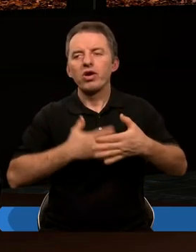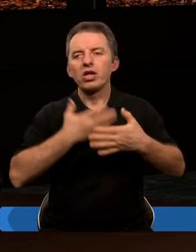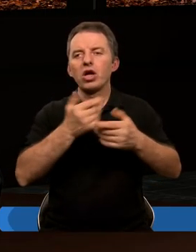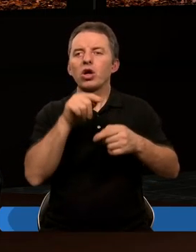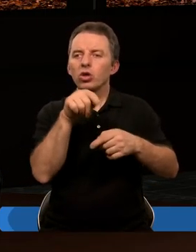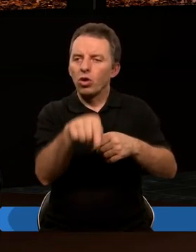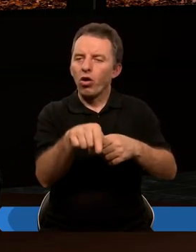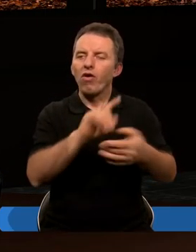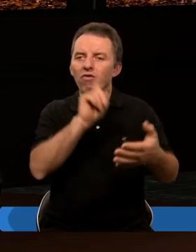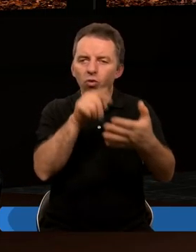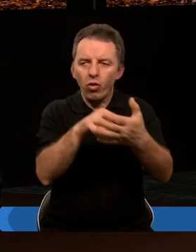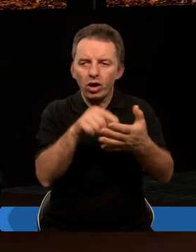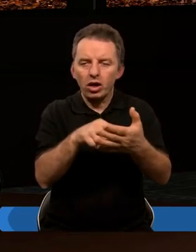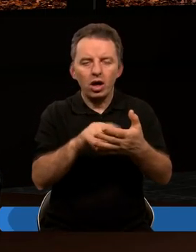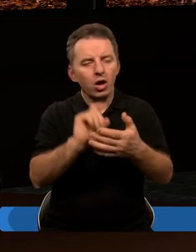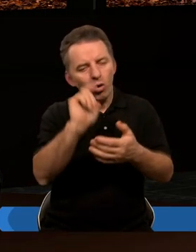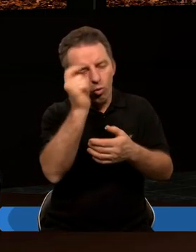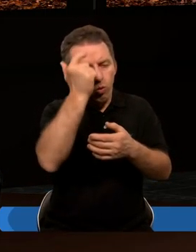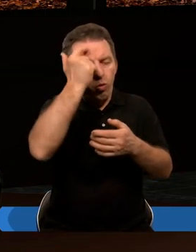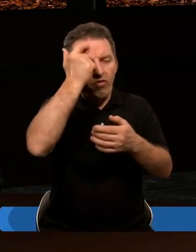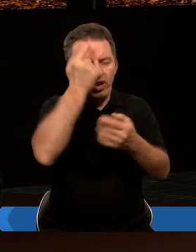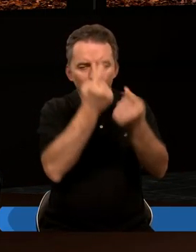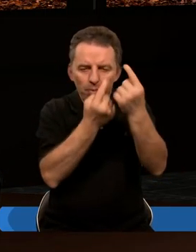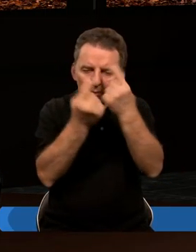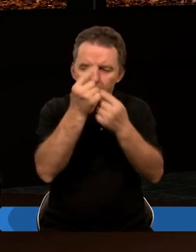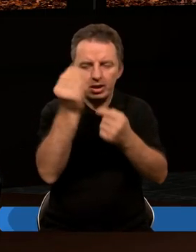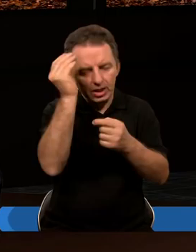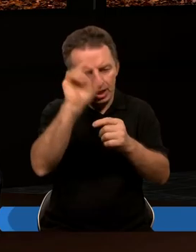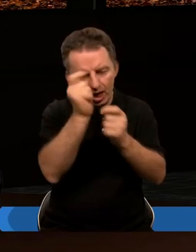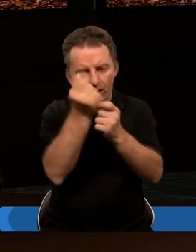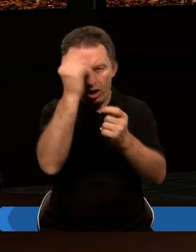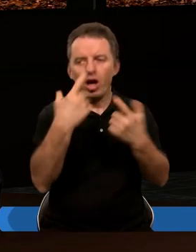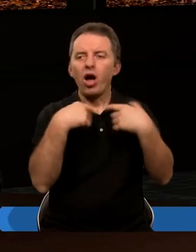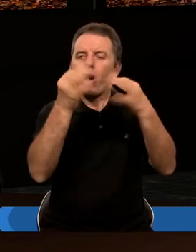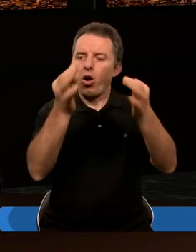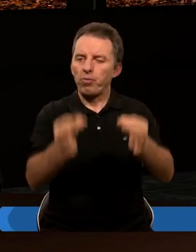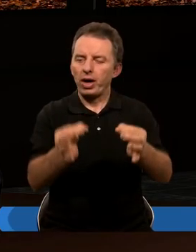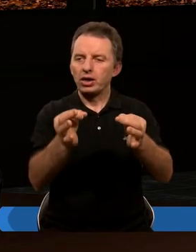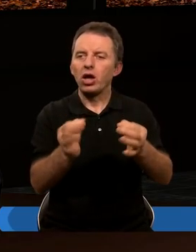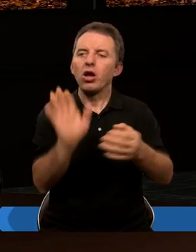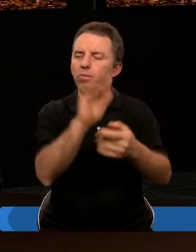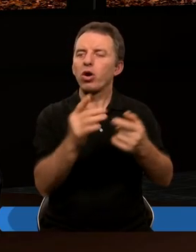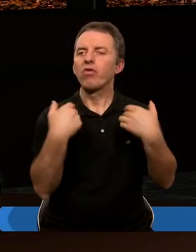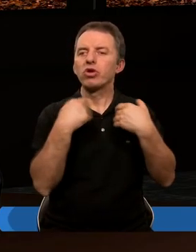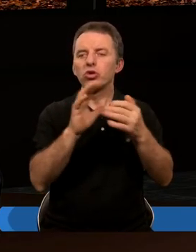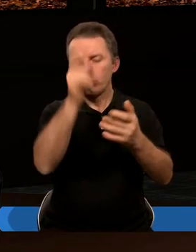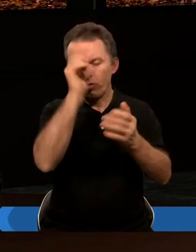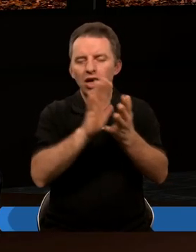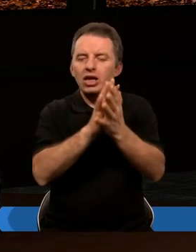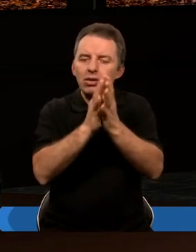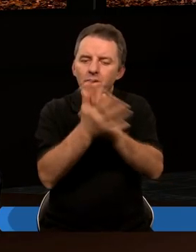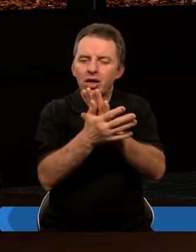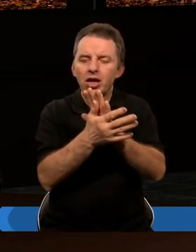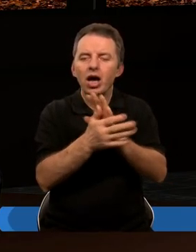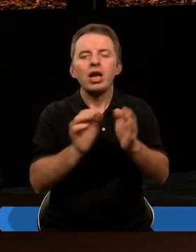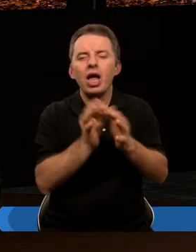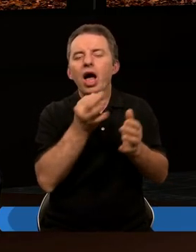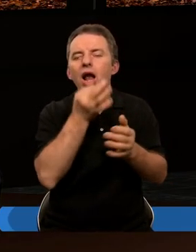że to jest właśnie taka kluczowa myśl całej Biblii. Obecność Boga w życiu człowieka zmienia wszystko na lepsze.